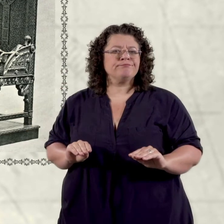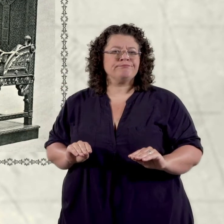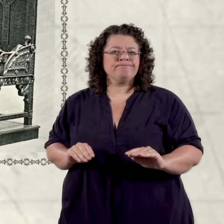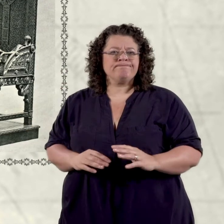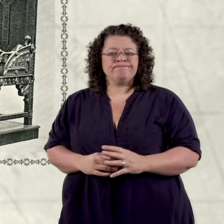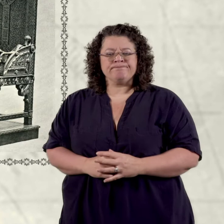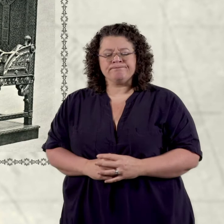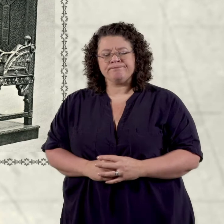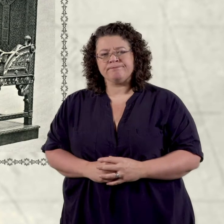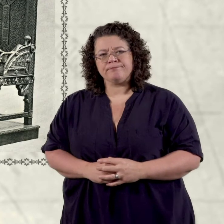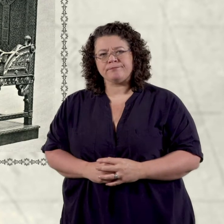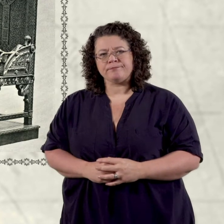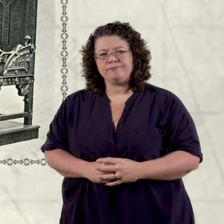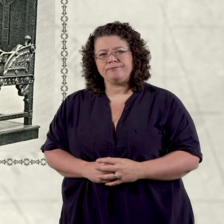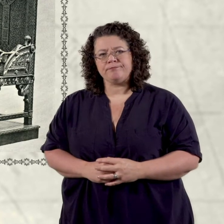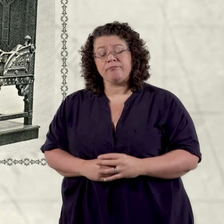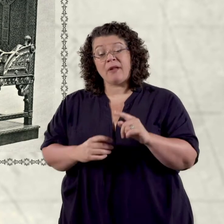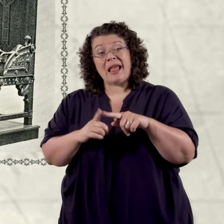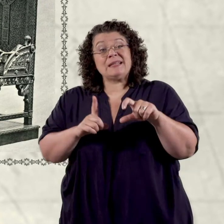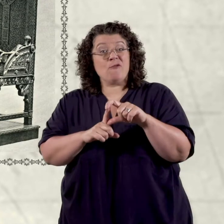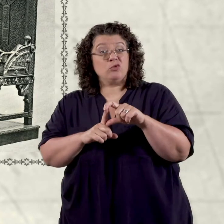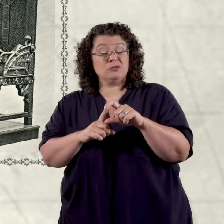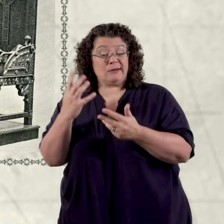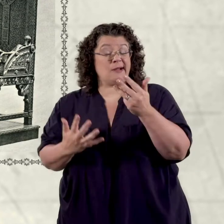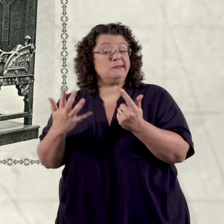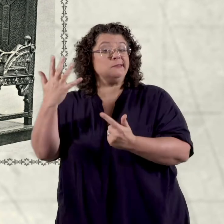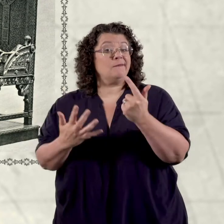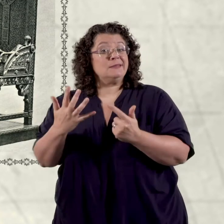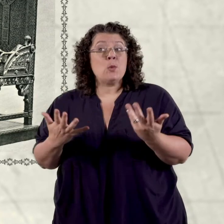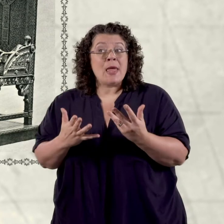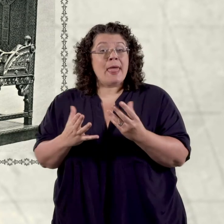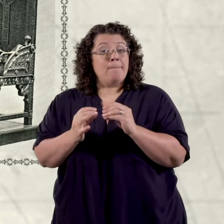rhoi gorchudd du dros y gadair wag.